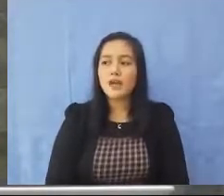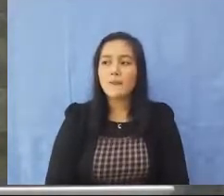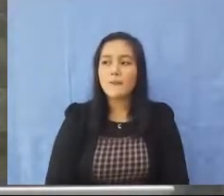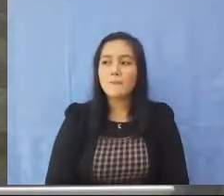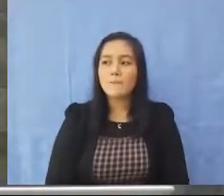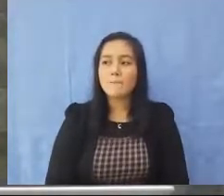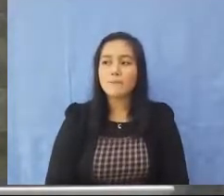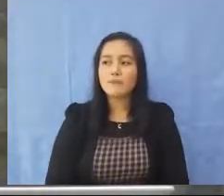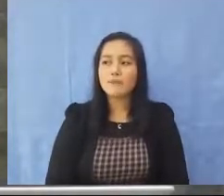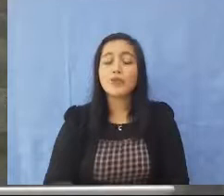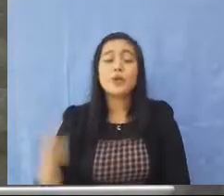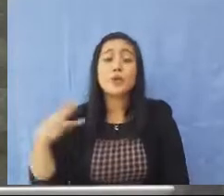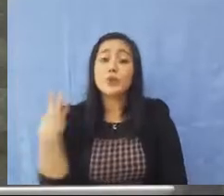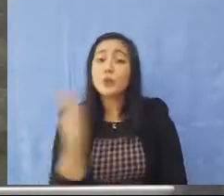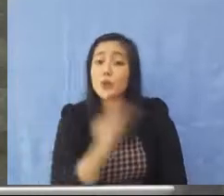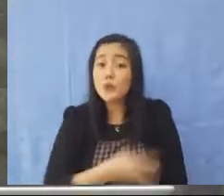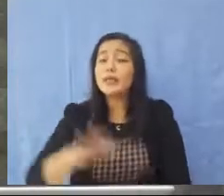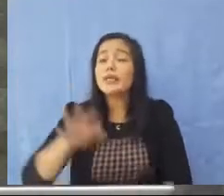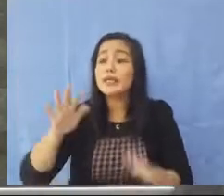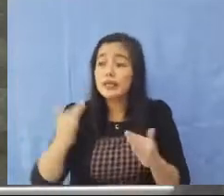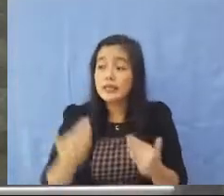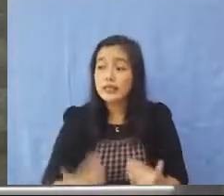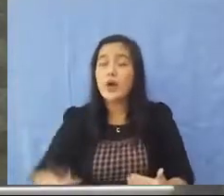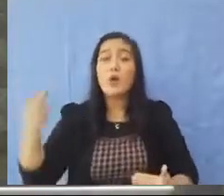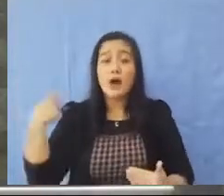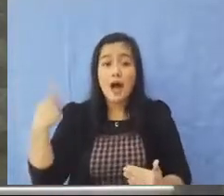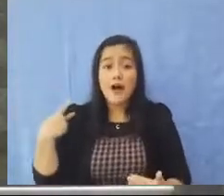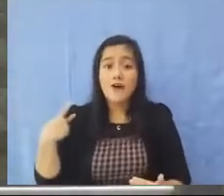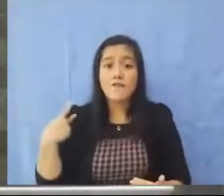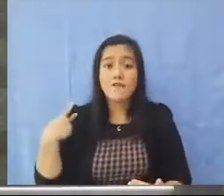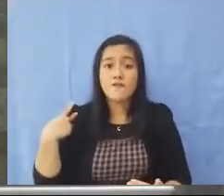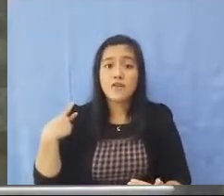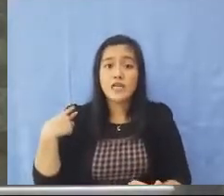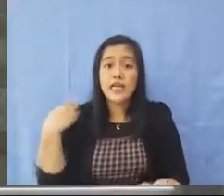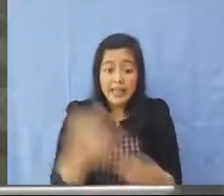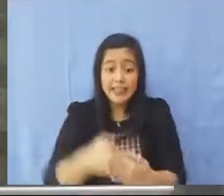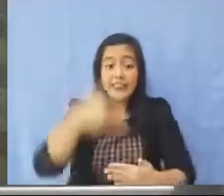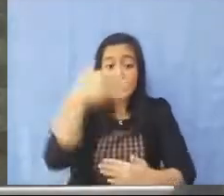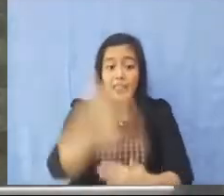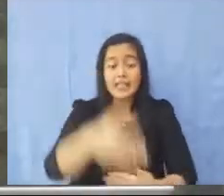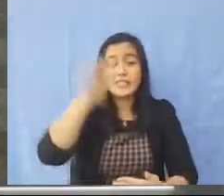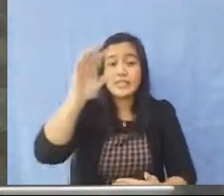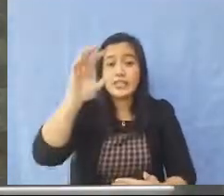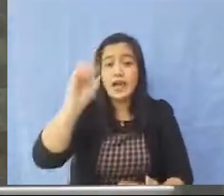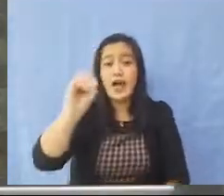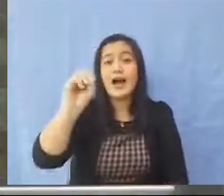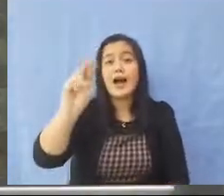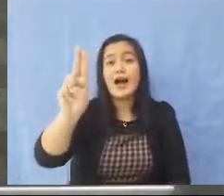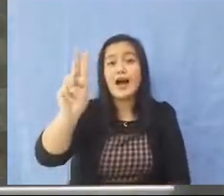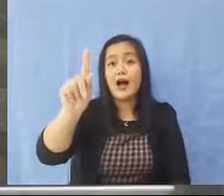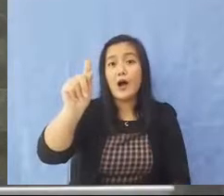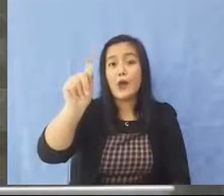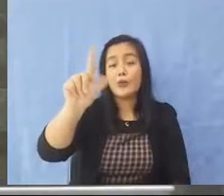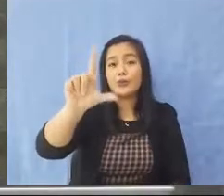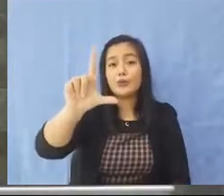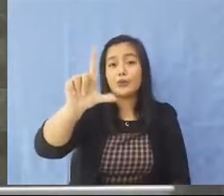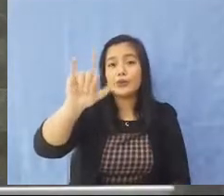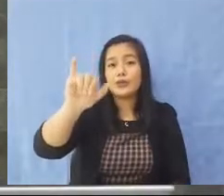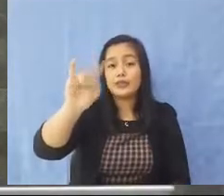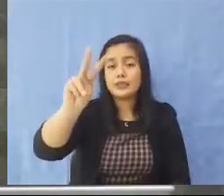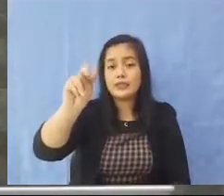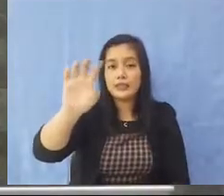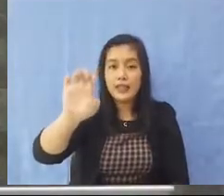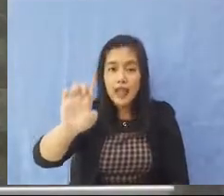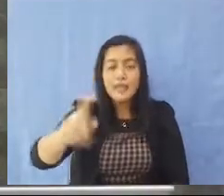natin, lalagyan po natin ng isa pang outline, bibigyan ko po kayo ng isang outline regarding the synopsis of the